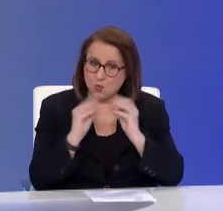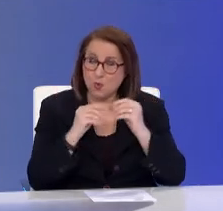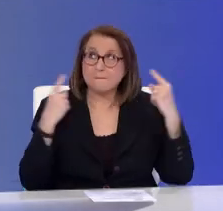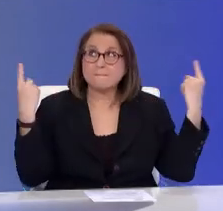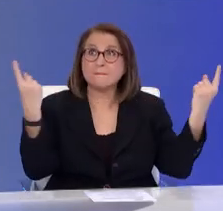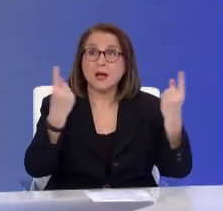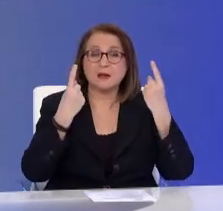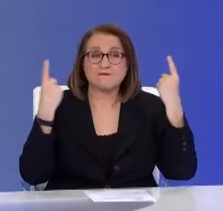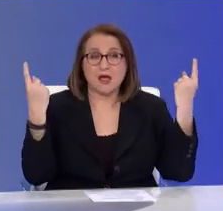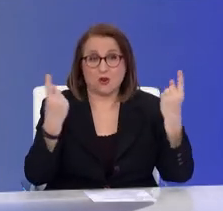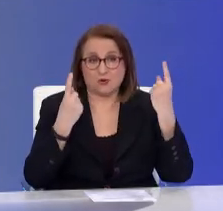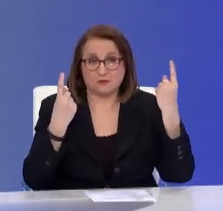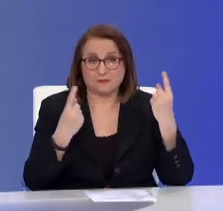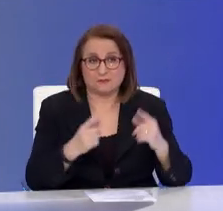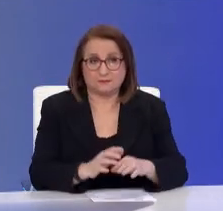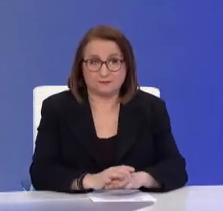ανανεώσιμων.